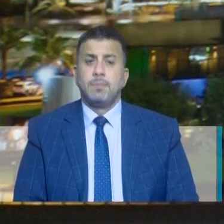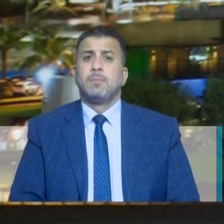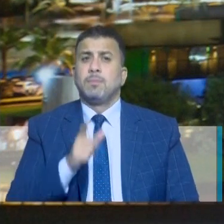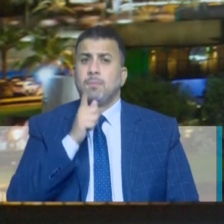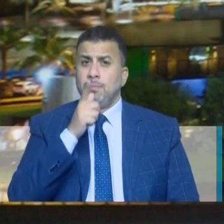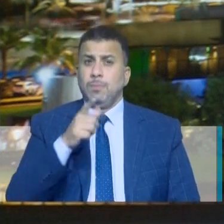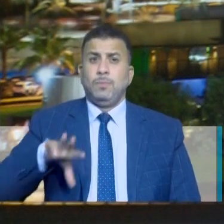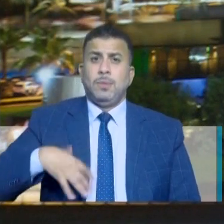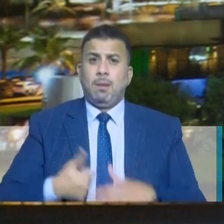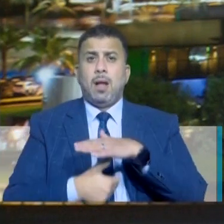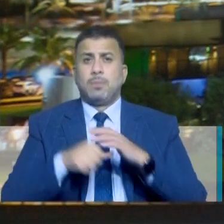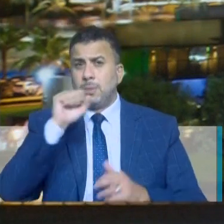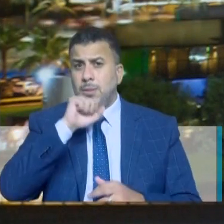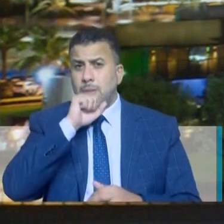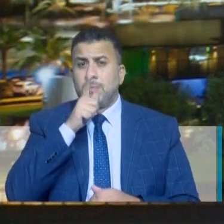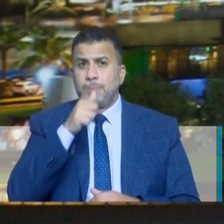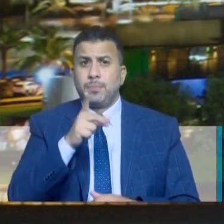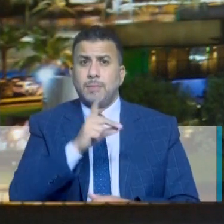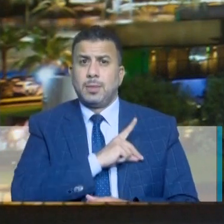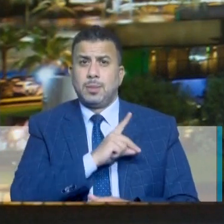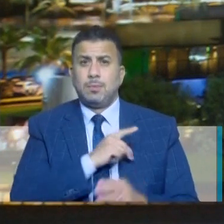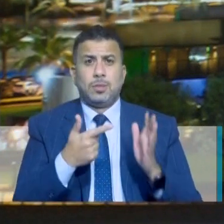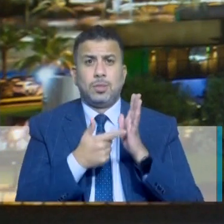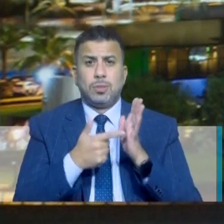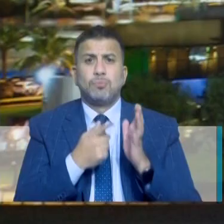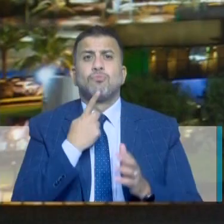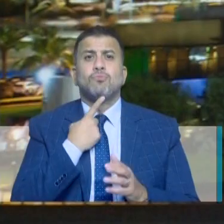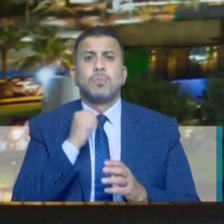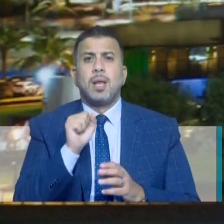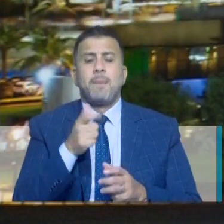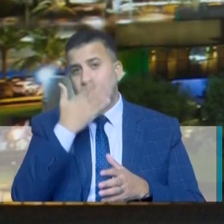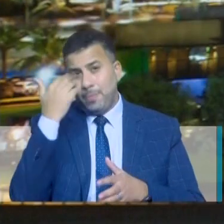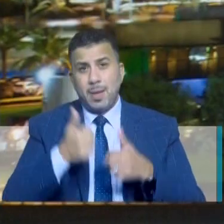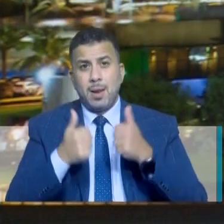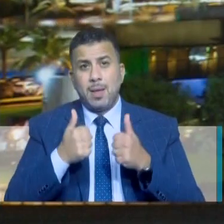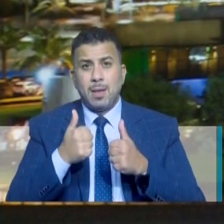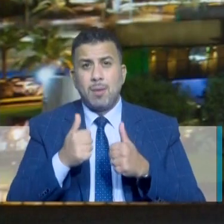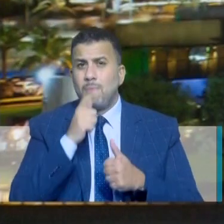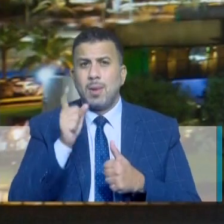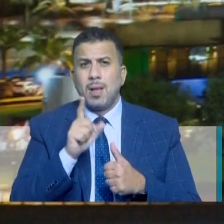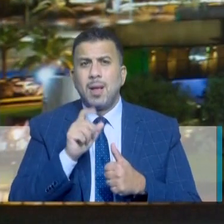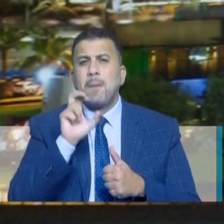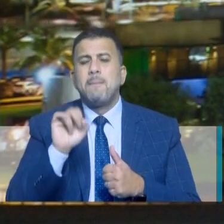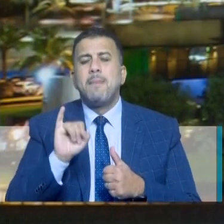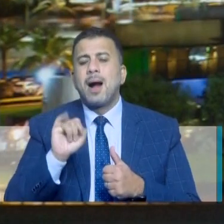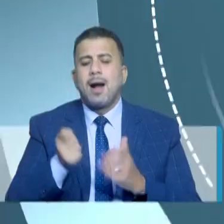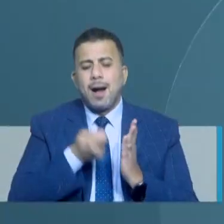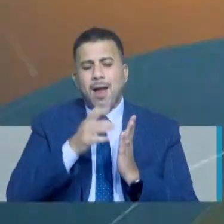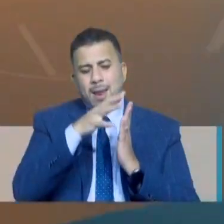هذا ونصح صاحب السمو حاكم الشارقة طالبا جامعيا يريد أن تكون الامتحانات ليست مقالية.